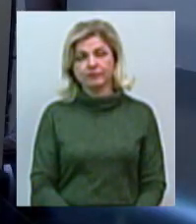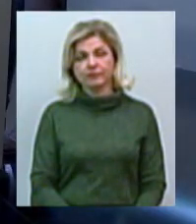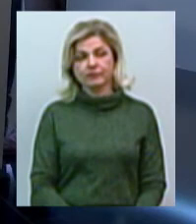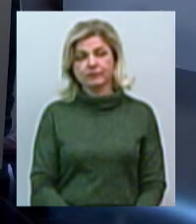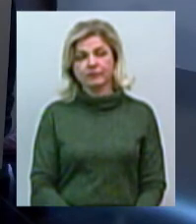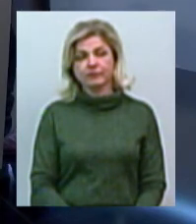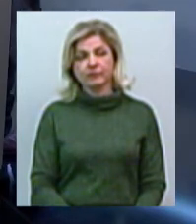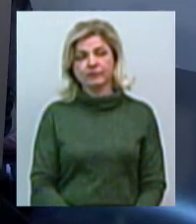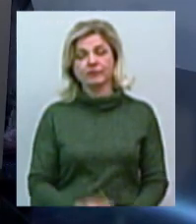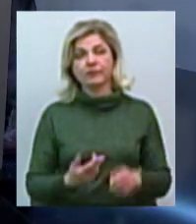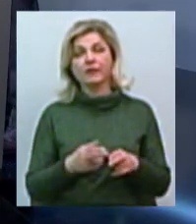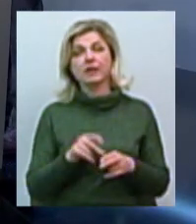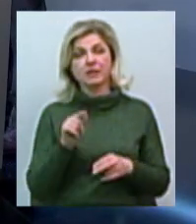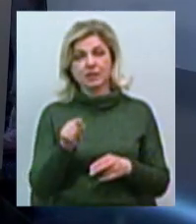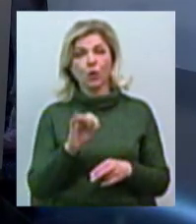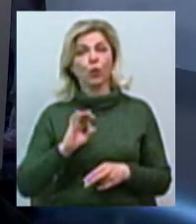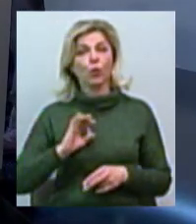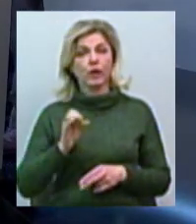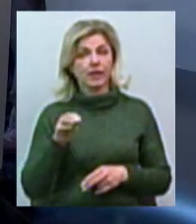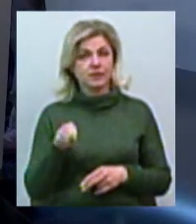Ну, принаймні, цей юрист